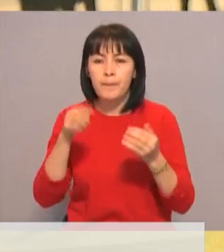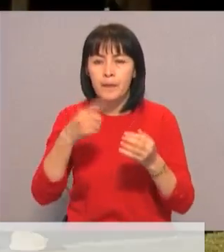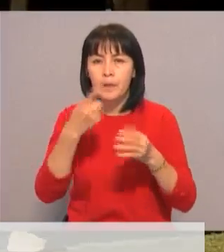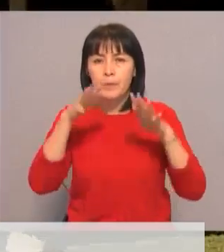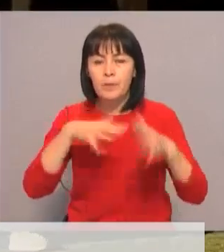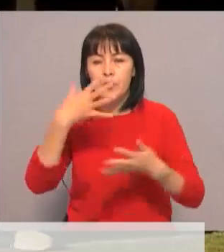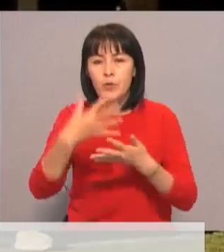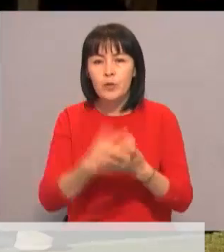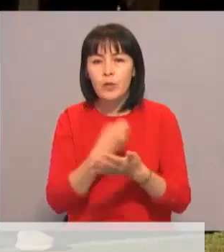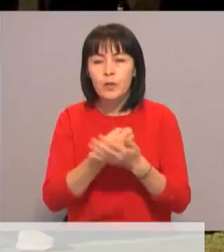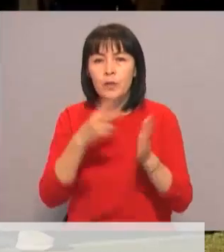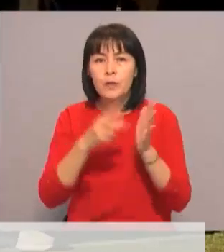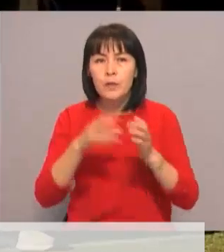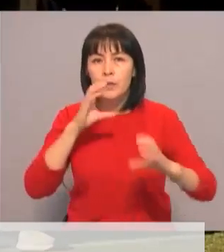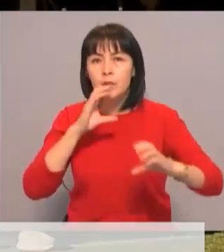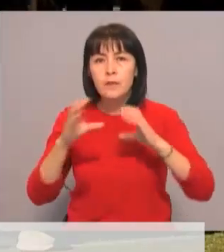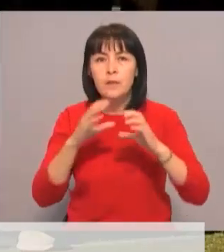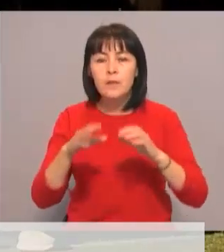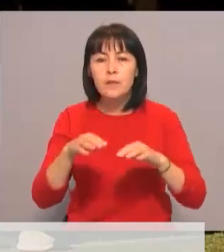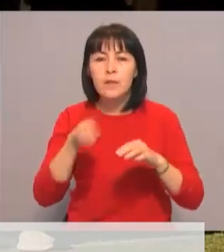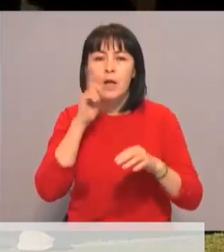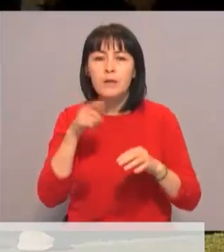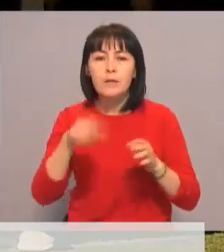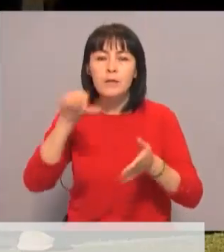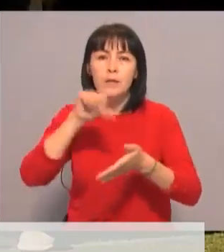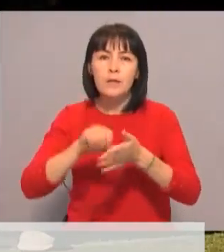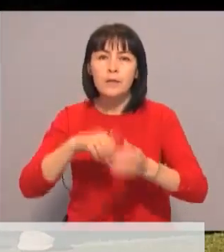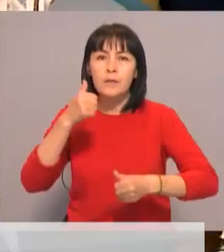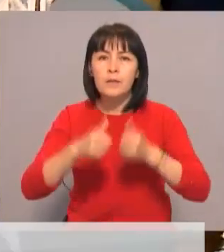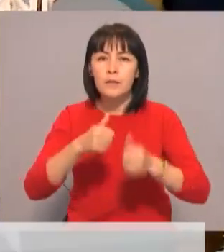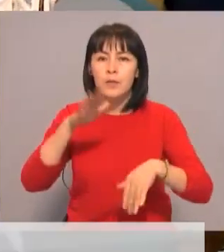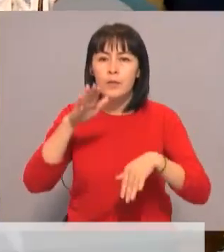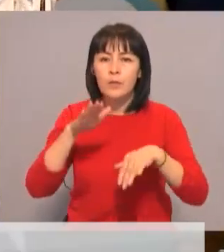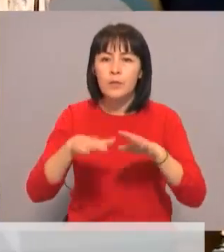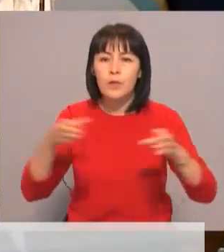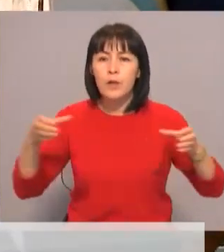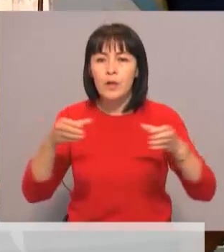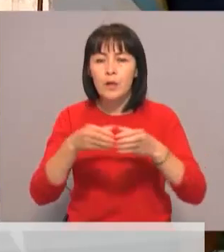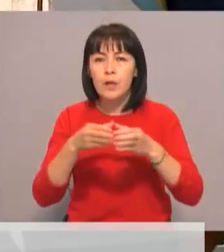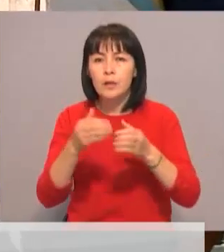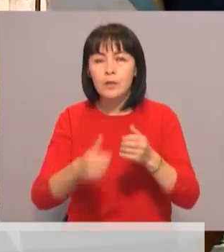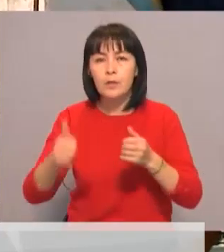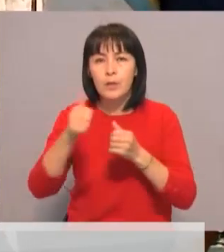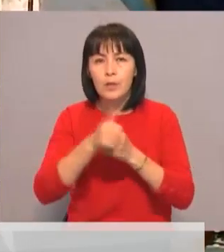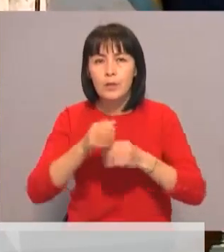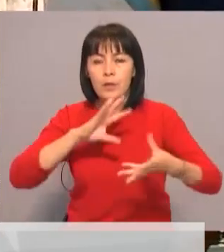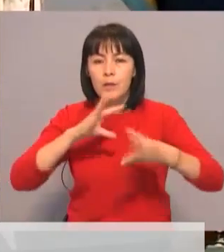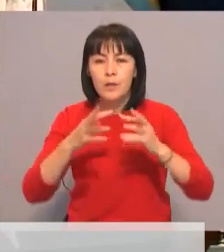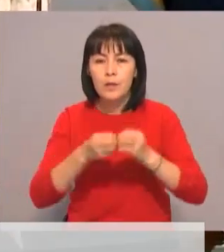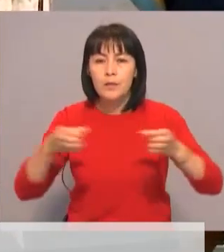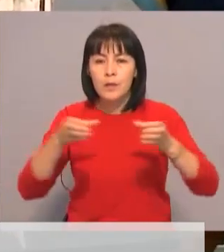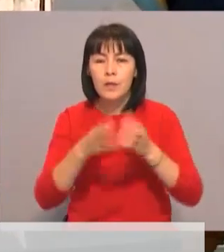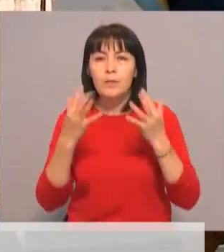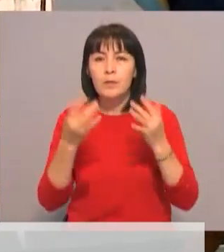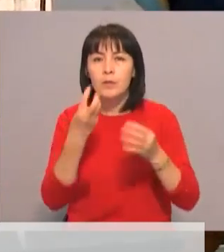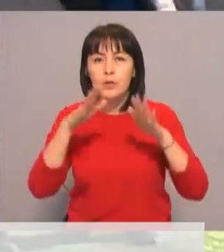бірінші орын алдым. 8 білім ордасының студенттері қатысқан додада бағы мен бабы келіскен командалар топ жарды. Нәтижесінде командалық